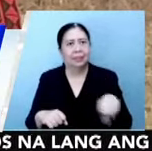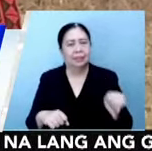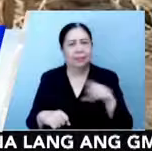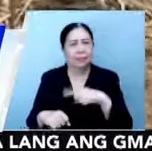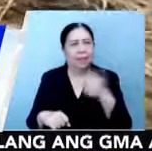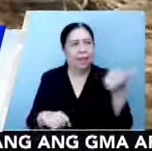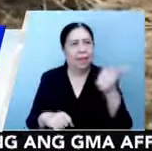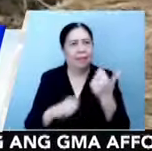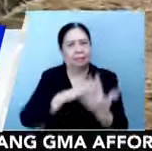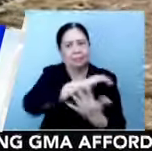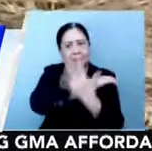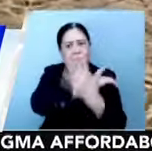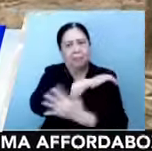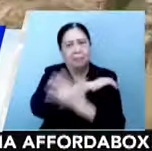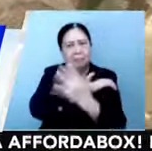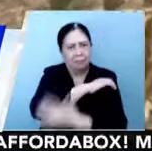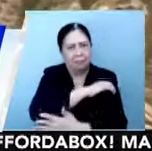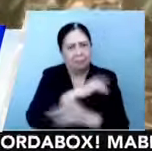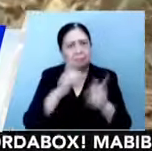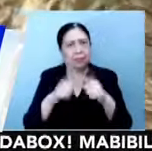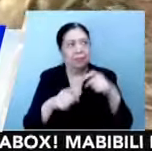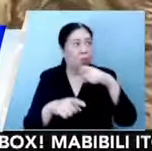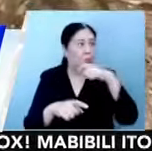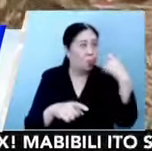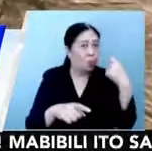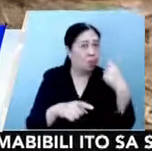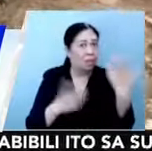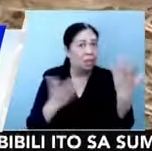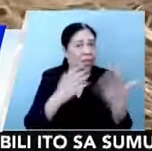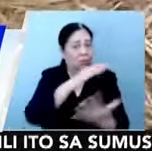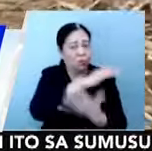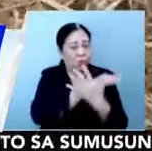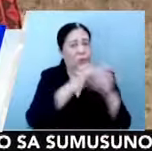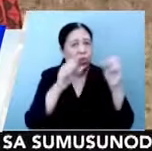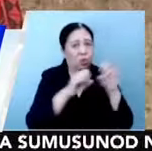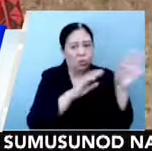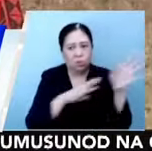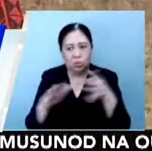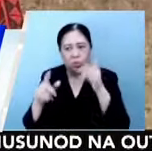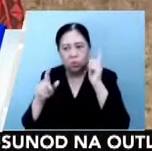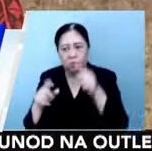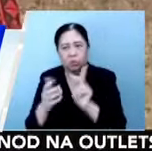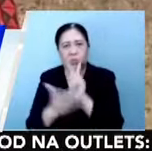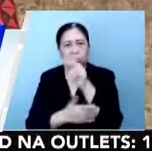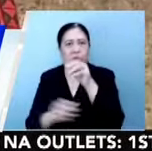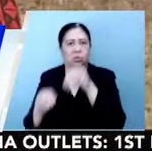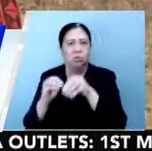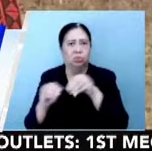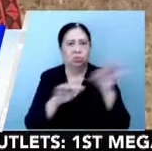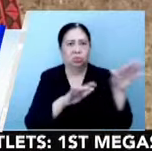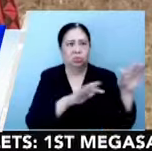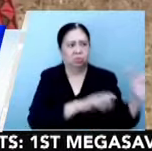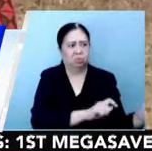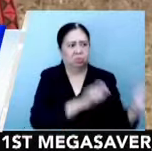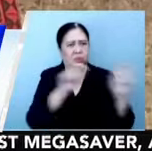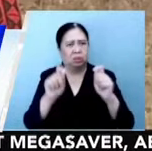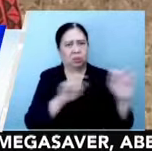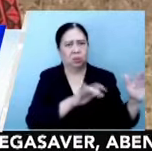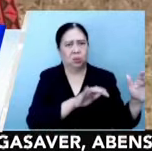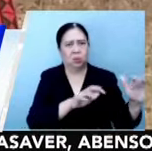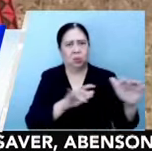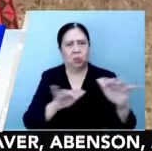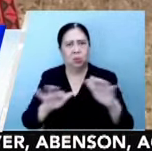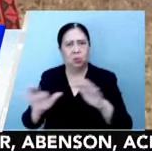sa paligid. Pero ngayon, wala ng damo, kahit mga pasture areas. Ngayon, nag-transfer na kung anong crop